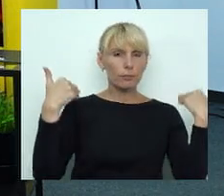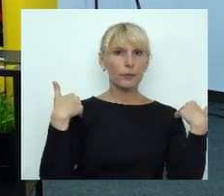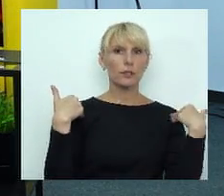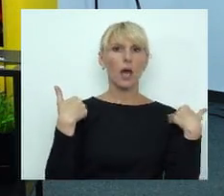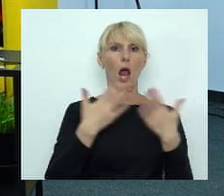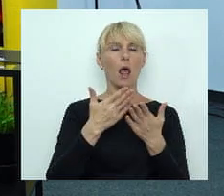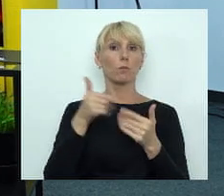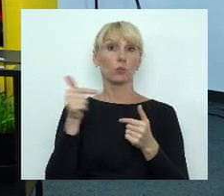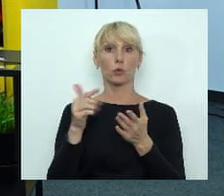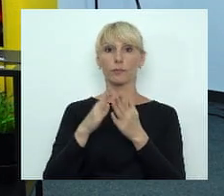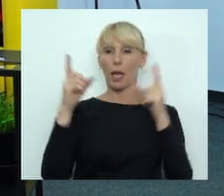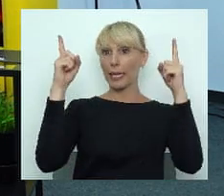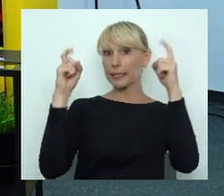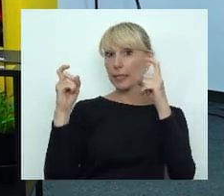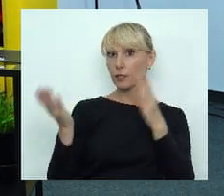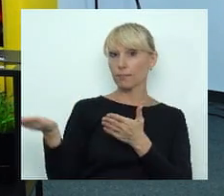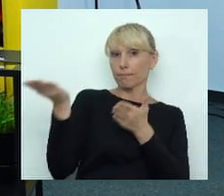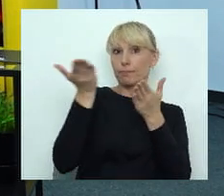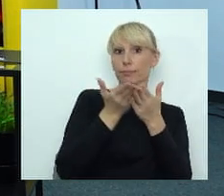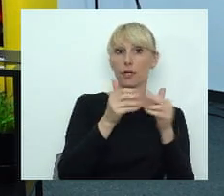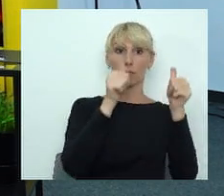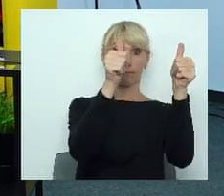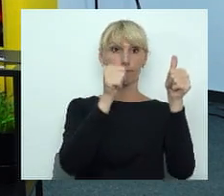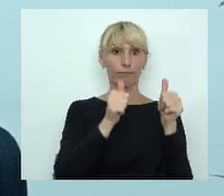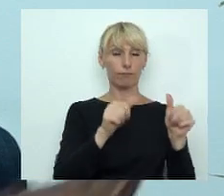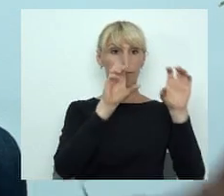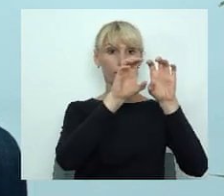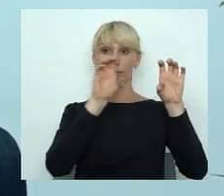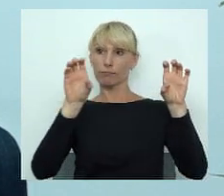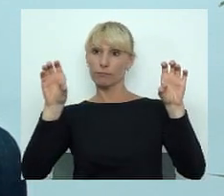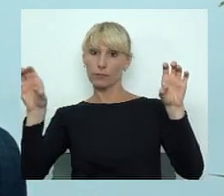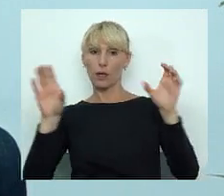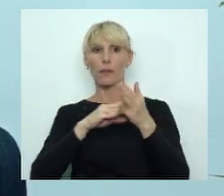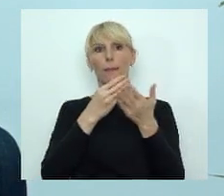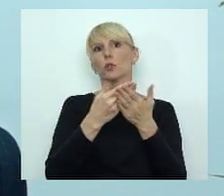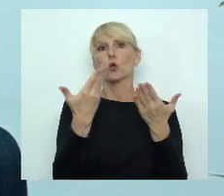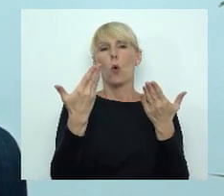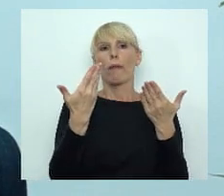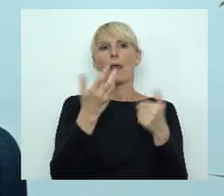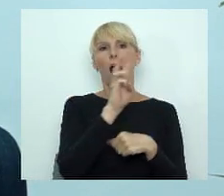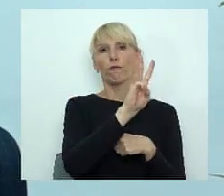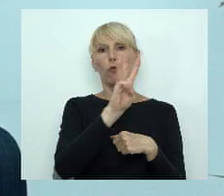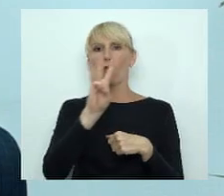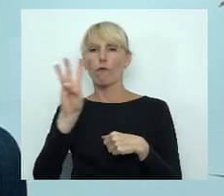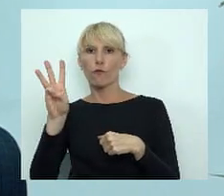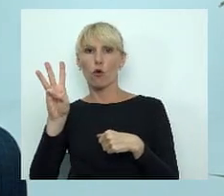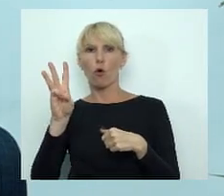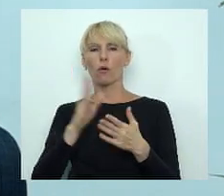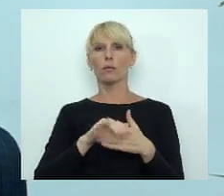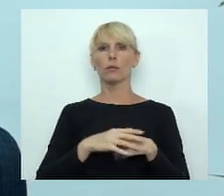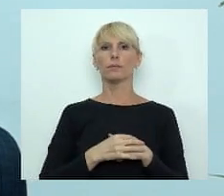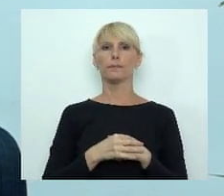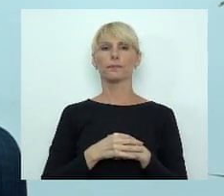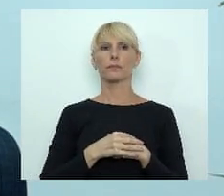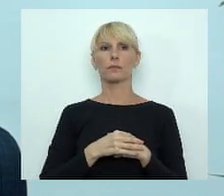sobie zrobić moje zdjęcie i powiesić mnie dla zachęty na stronie internetowej. Czyli albo, przed zabiegiem była tak,